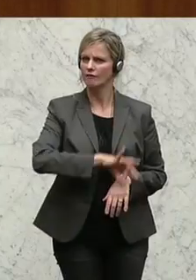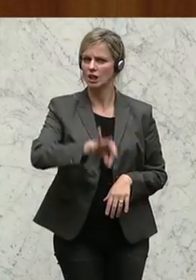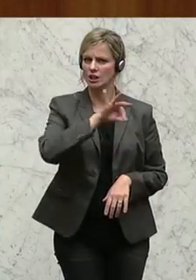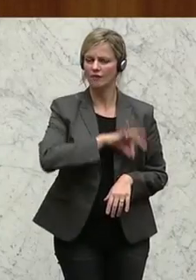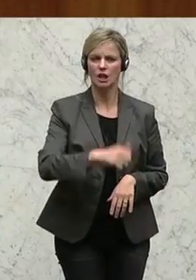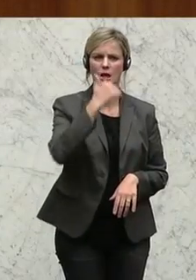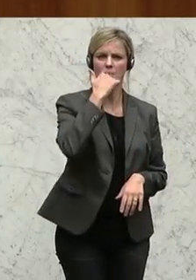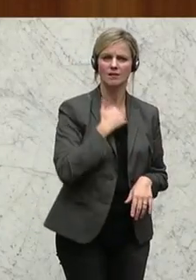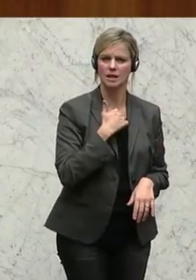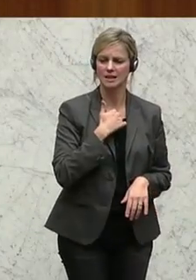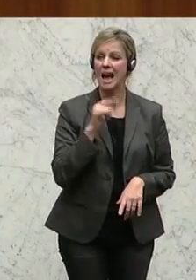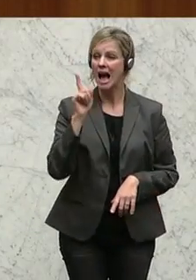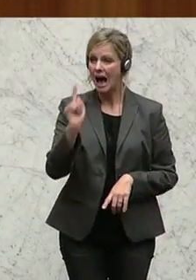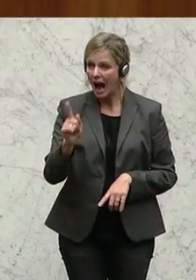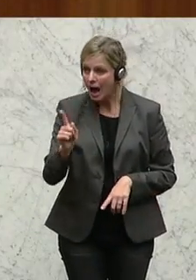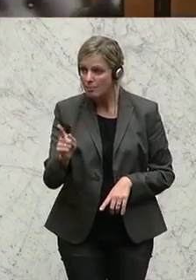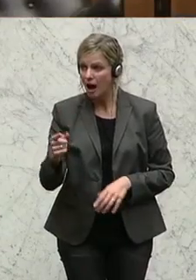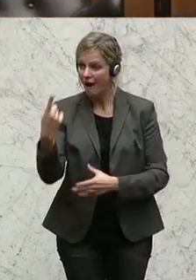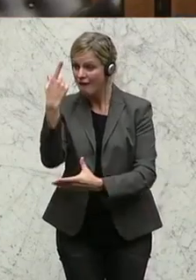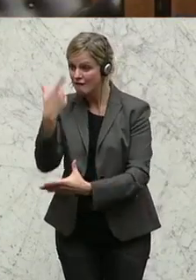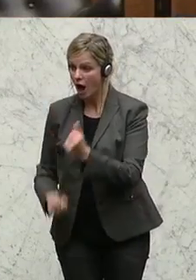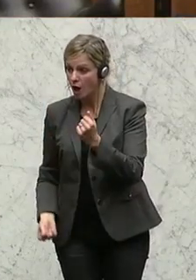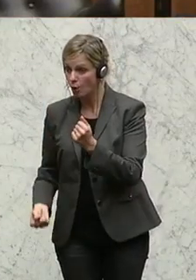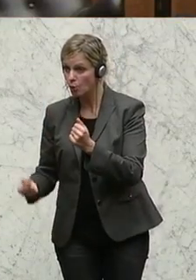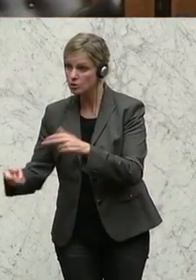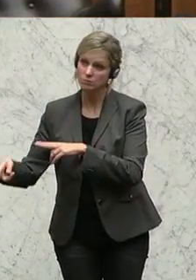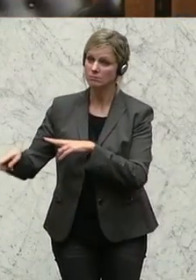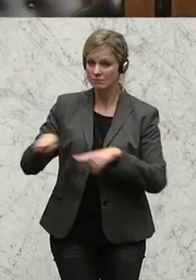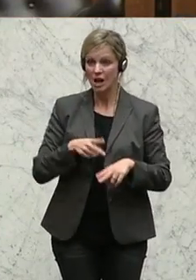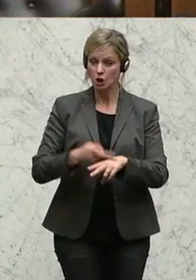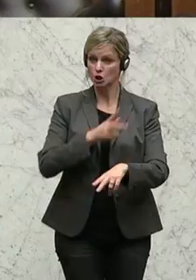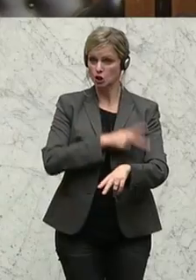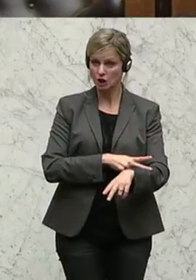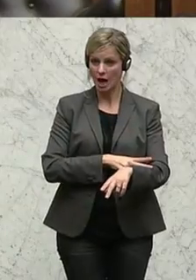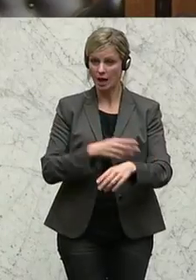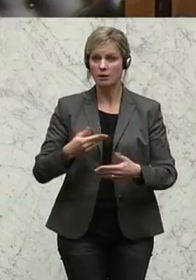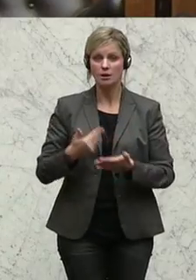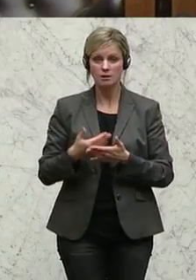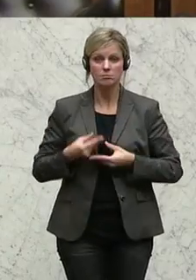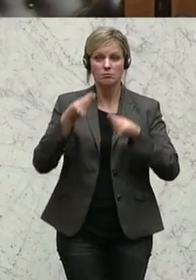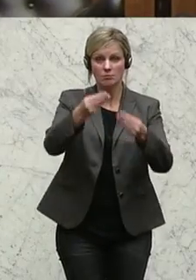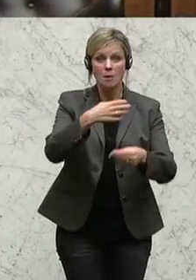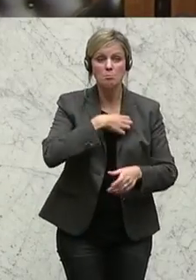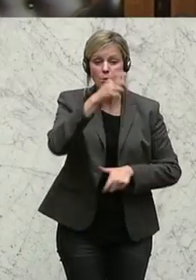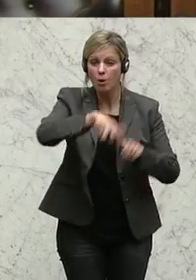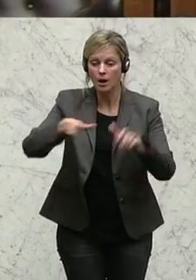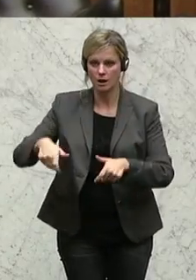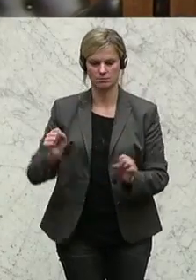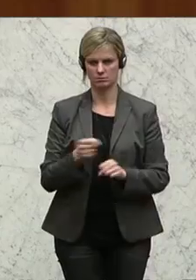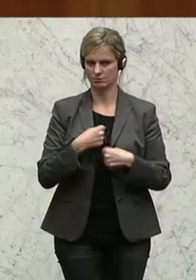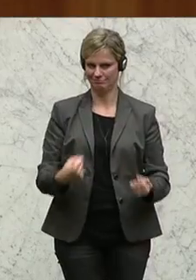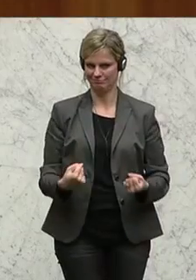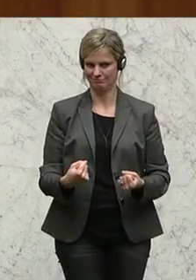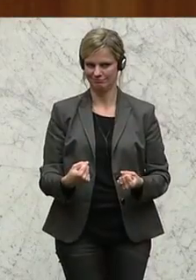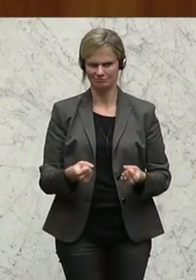Verluste sozialisiert, das heißt verstaatlicht, damit den Bürgern aufschultert. Natürlich müssen wir den Mut haben als Politik, so wie es die